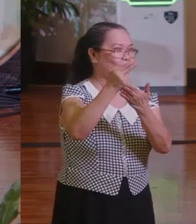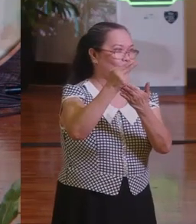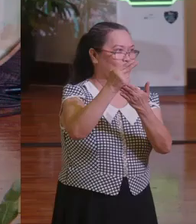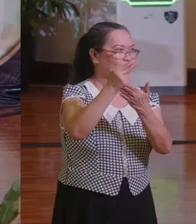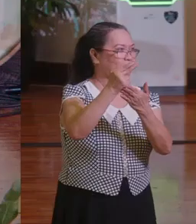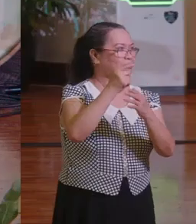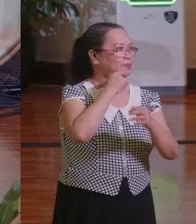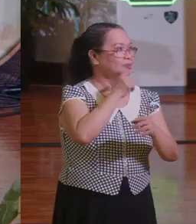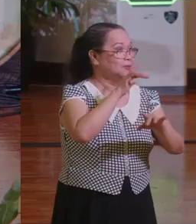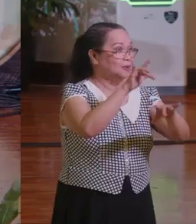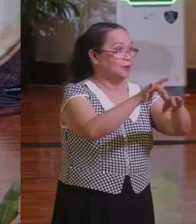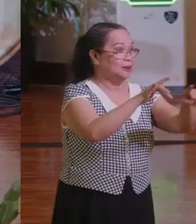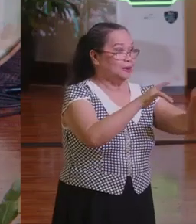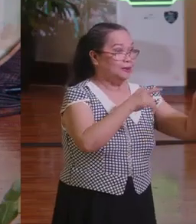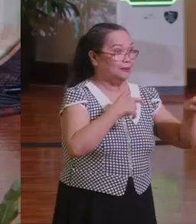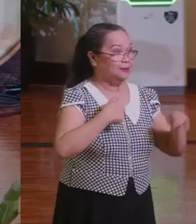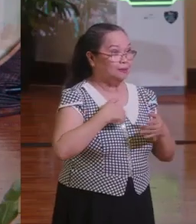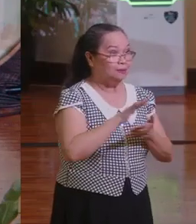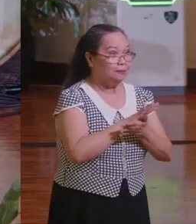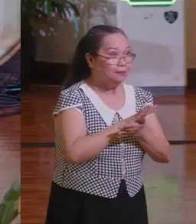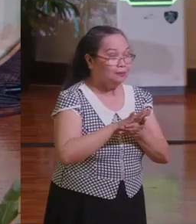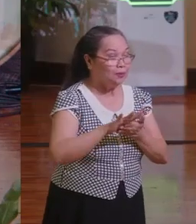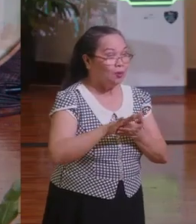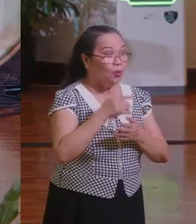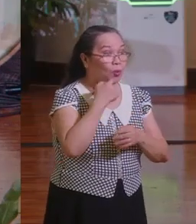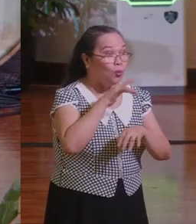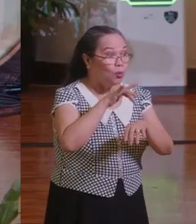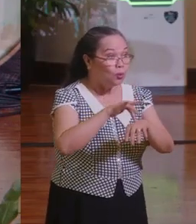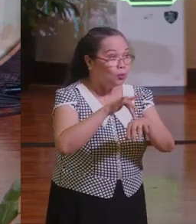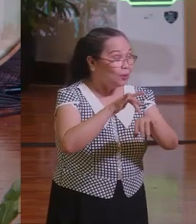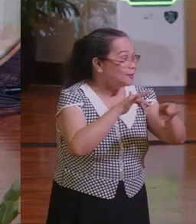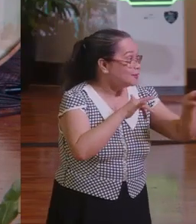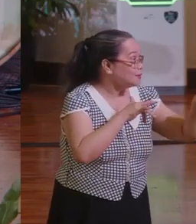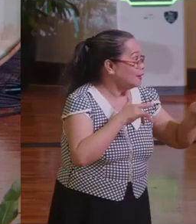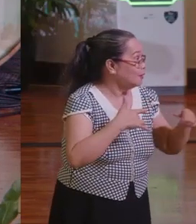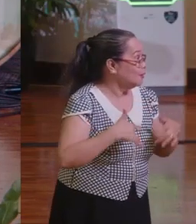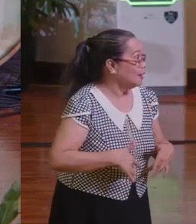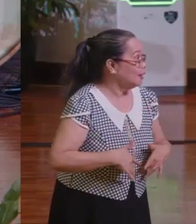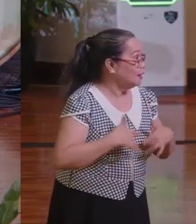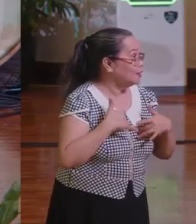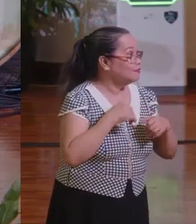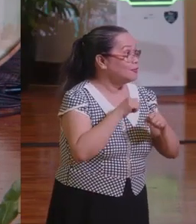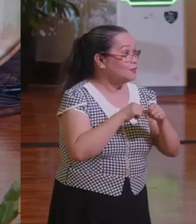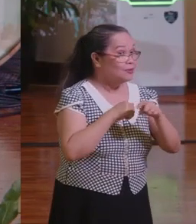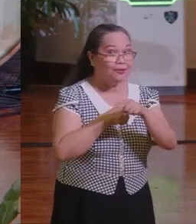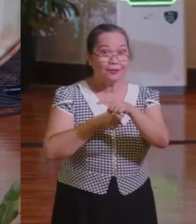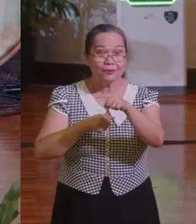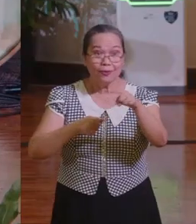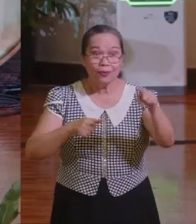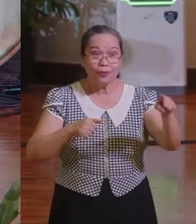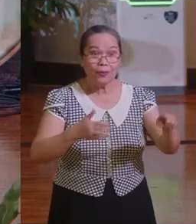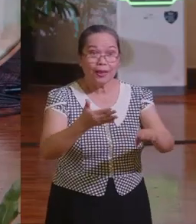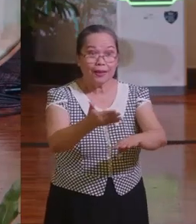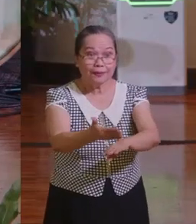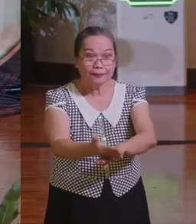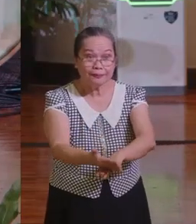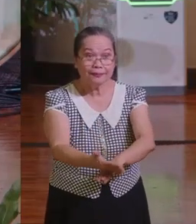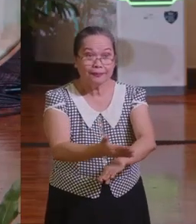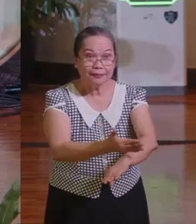Word and His Holy Spirit ang kumikilo sa ating buhay upang tayo ay